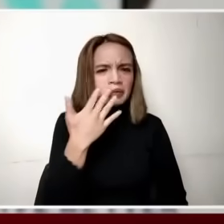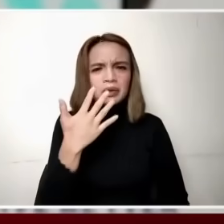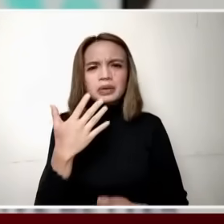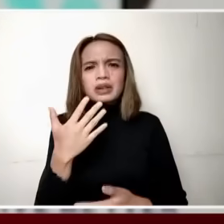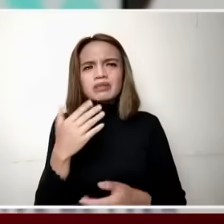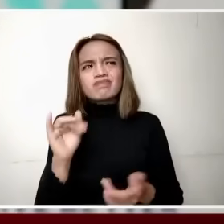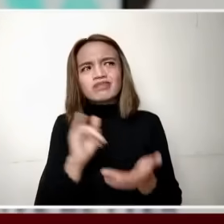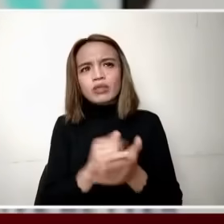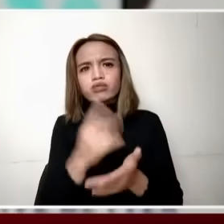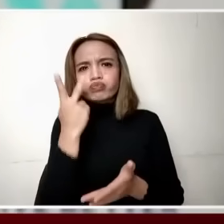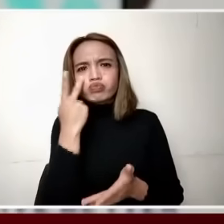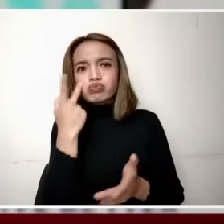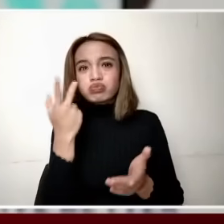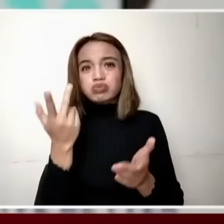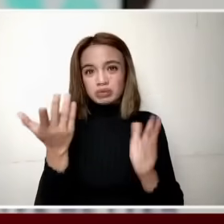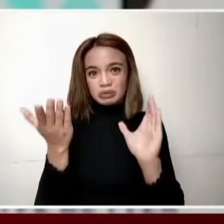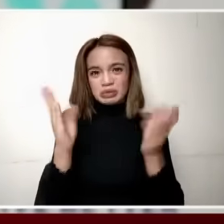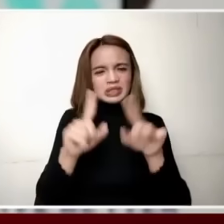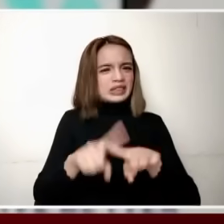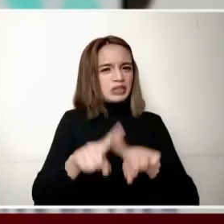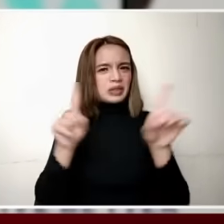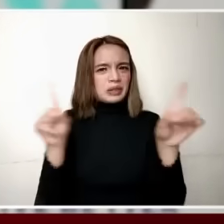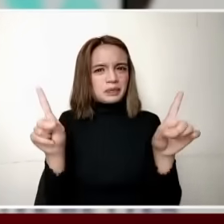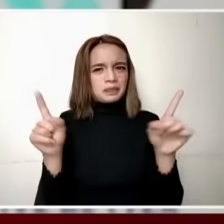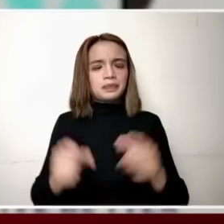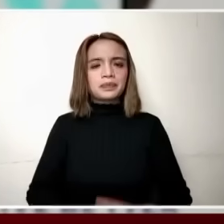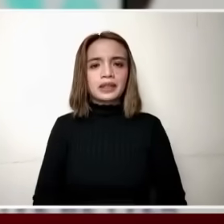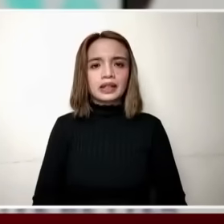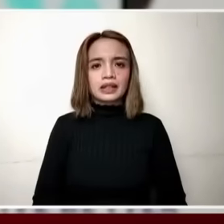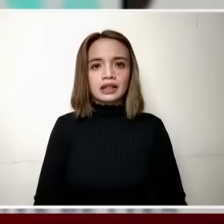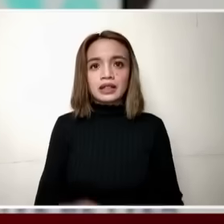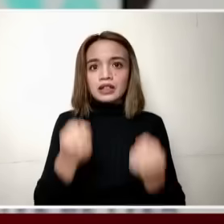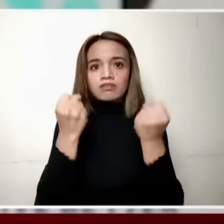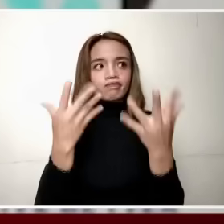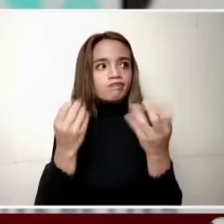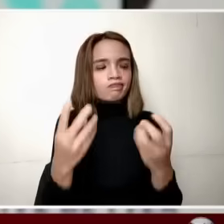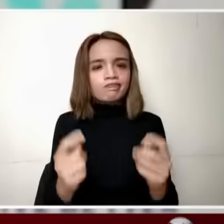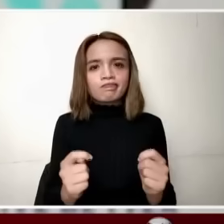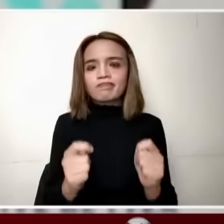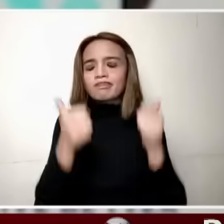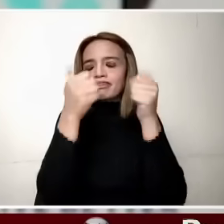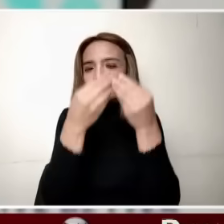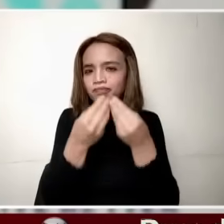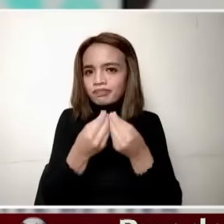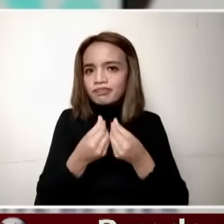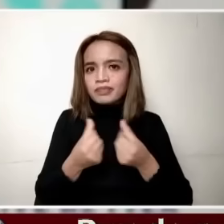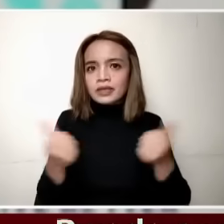po, pagkakaiba. Mas marami po ang kaagad na gumaling o na bumalik po